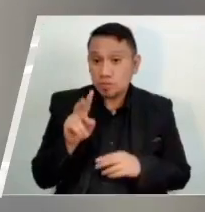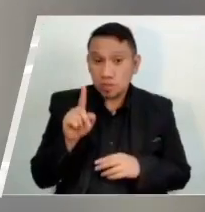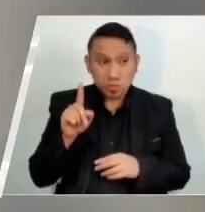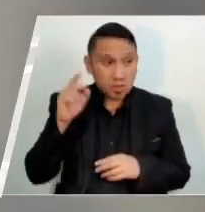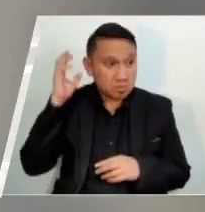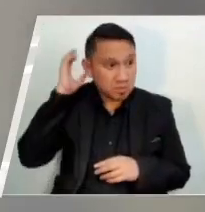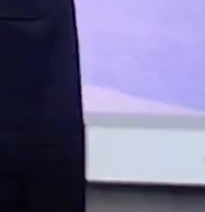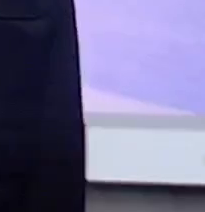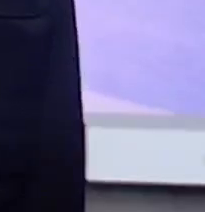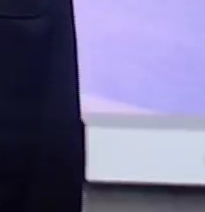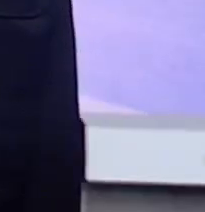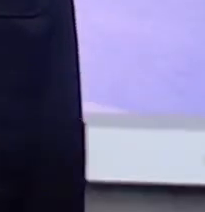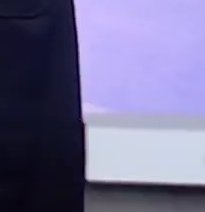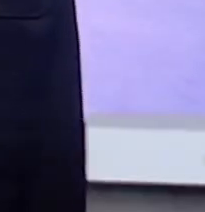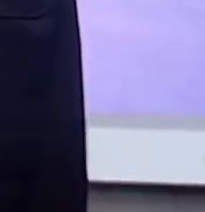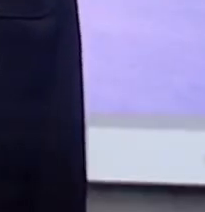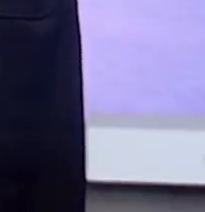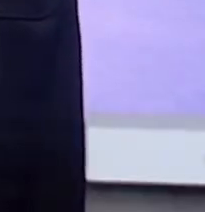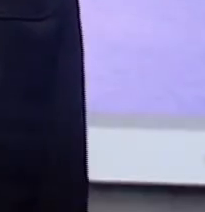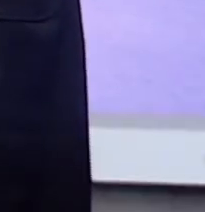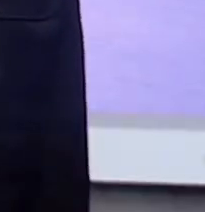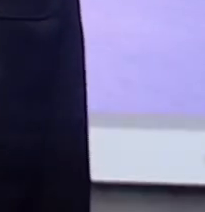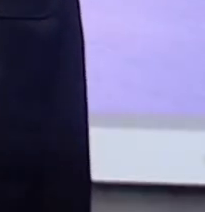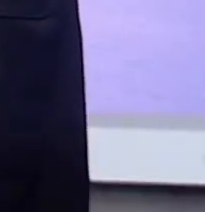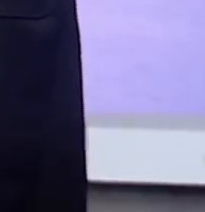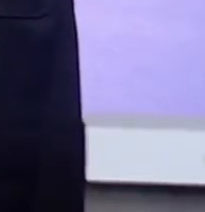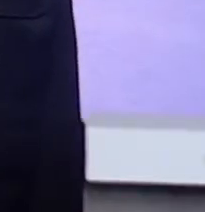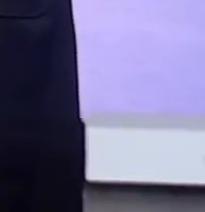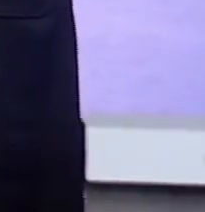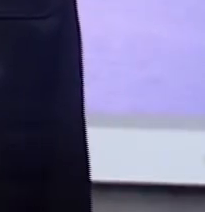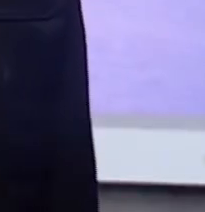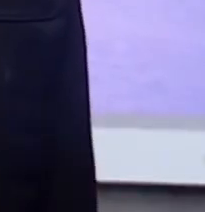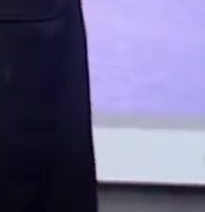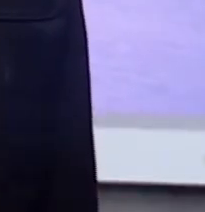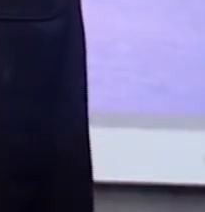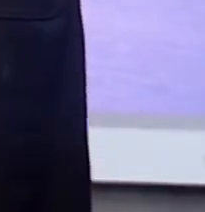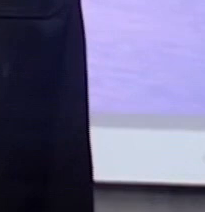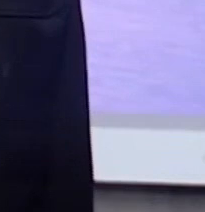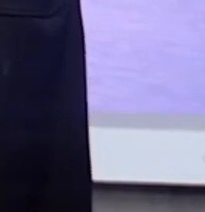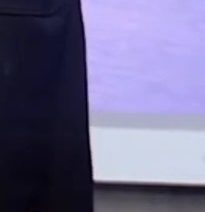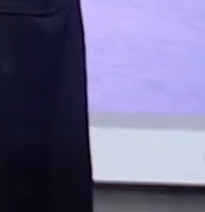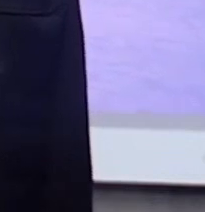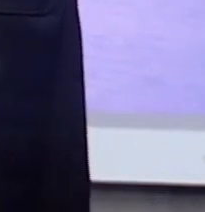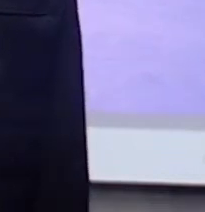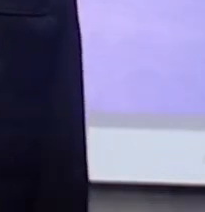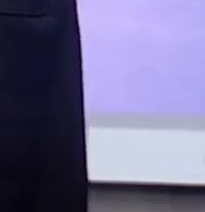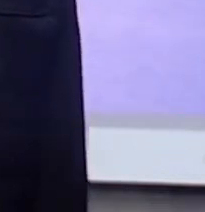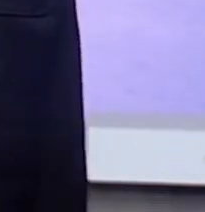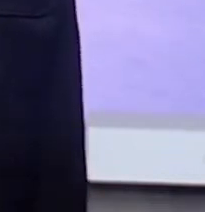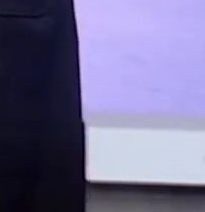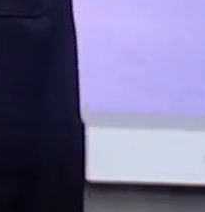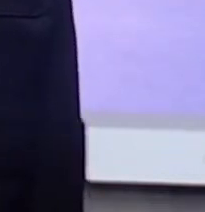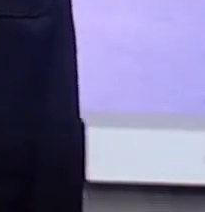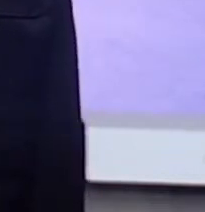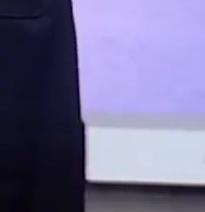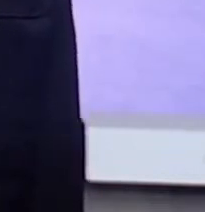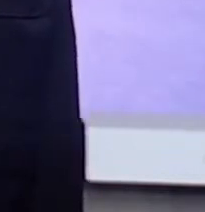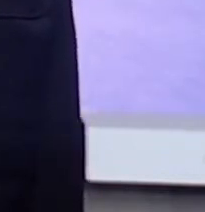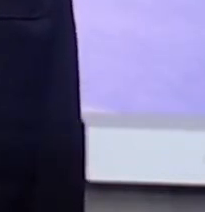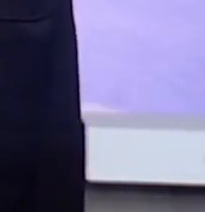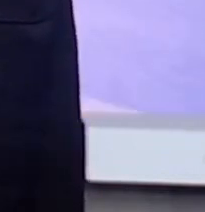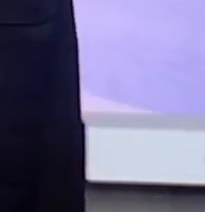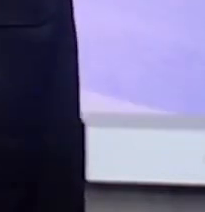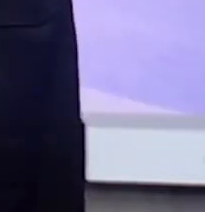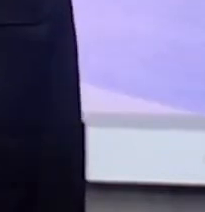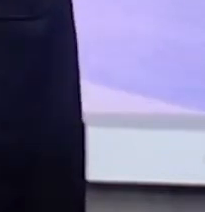saksi. Mga kapuso, sama-sama tayo maging saksi. Mag-subscribe sa GMA Integrated News sa YouTube at